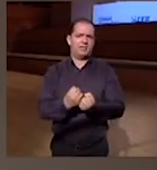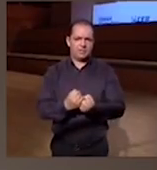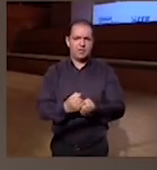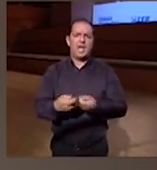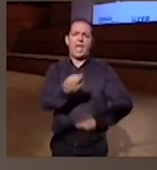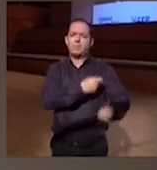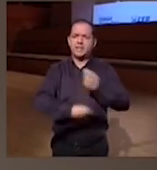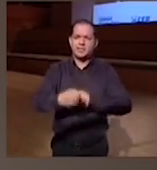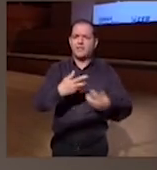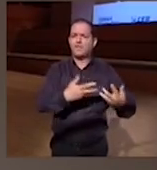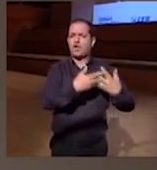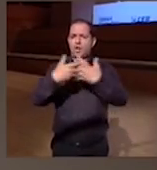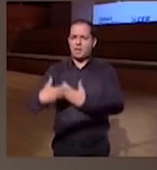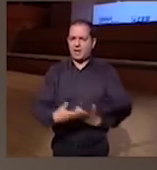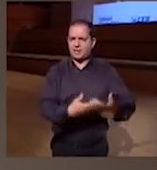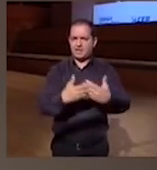καθώς πρόκειται